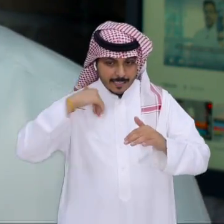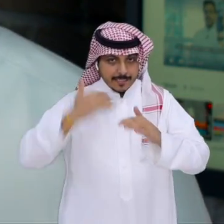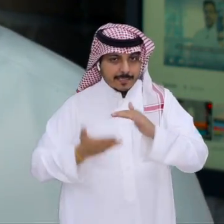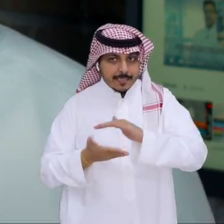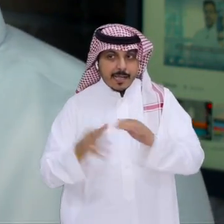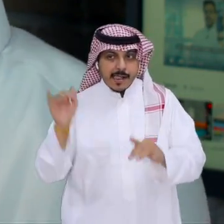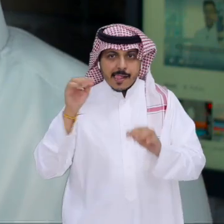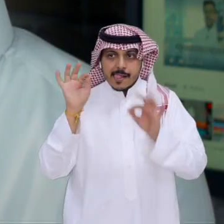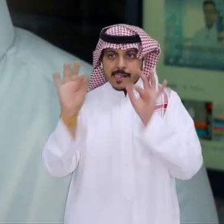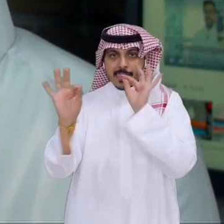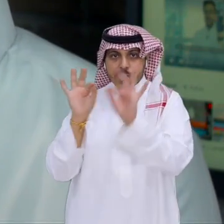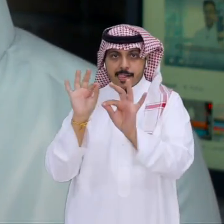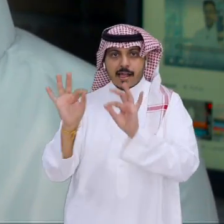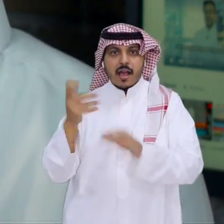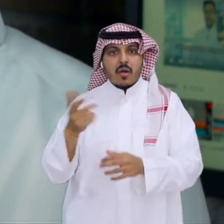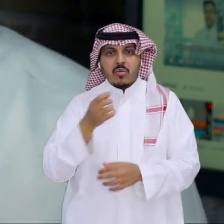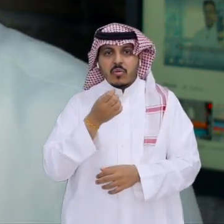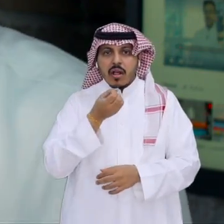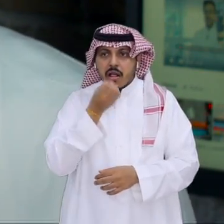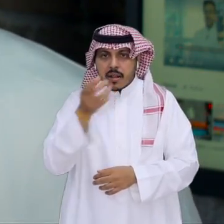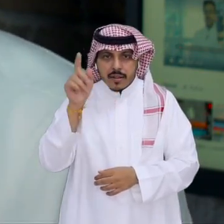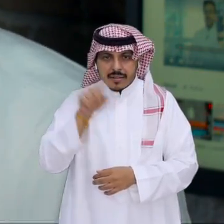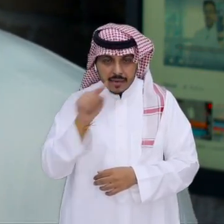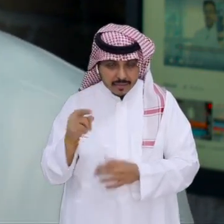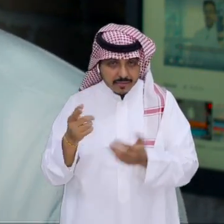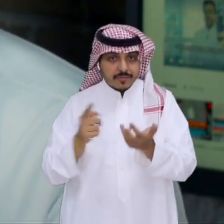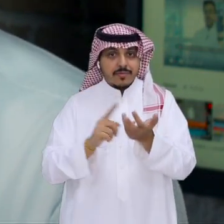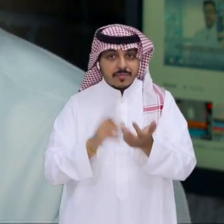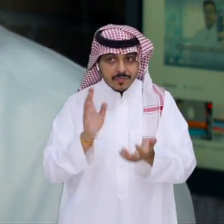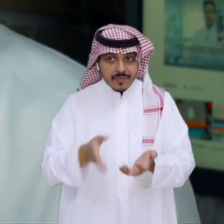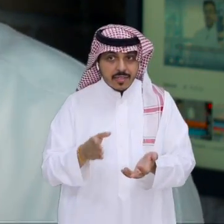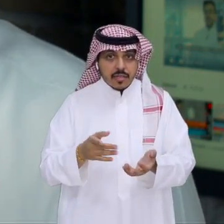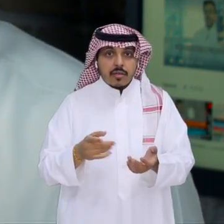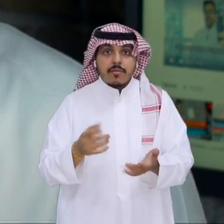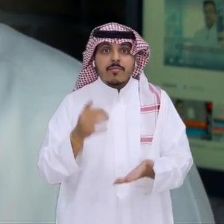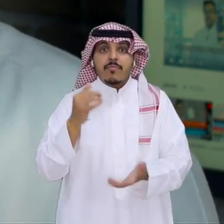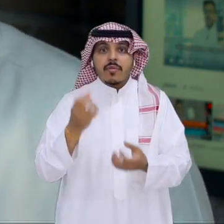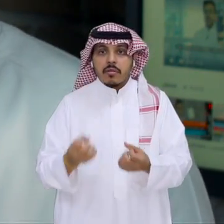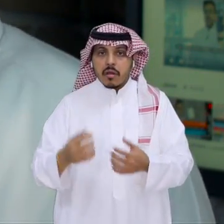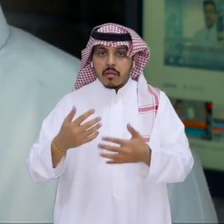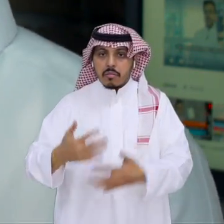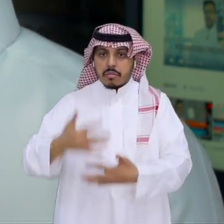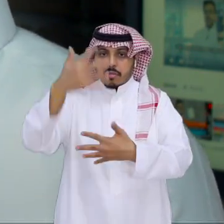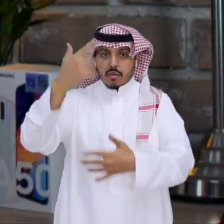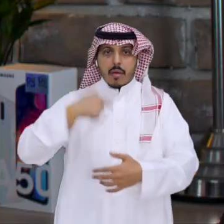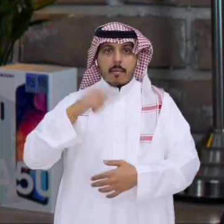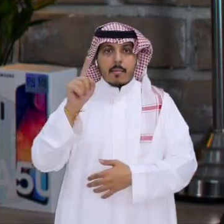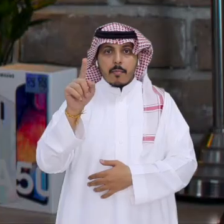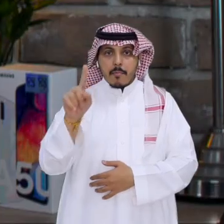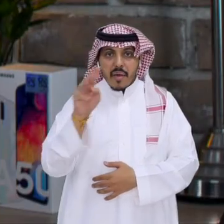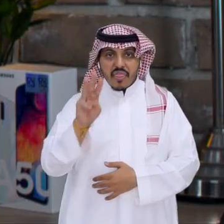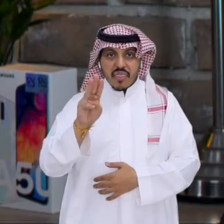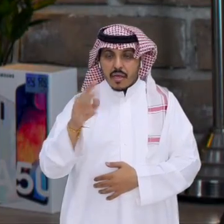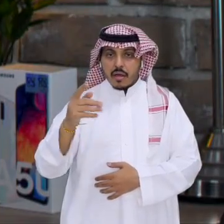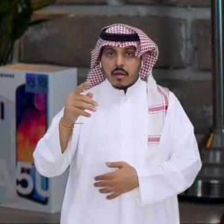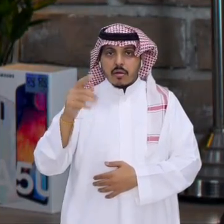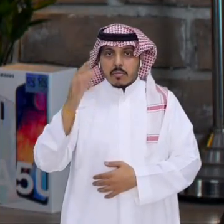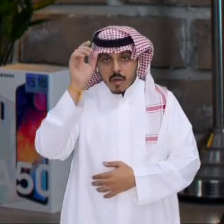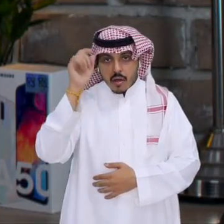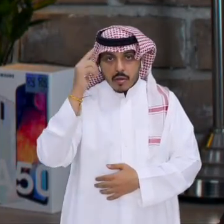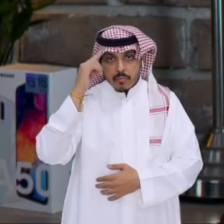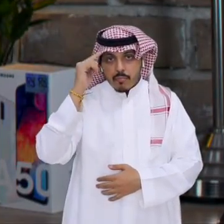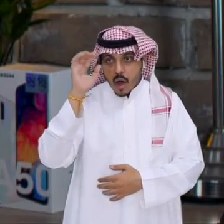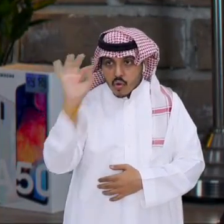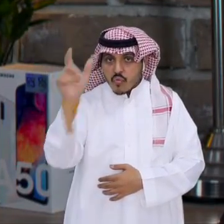يخربوا ويكونوا قاعدين يسووا ألفاظ سيئة، والمحتوى والأشياء اللي قاعدين يسووا سيئة عند مين تطلع؟ عند صانع المحتوى نفسه